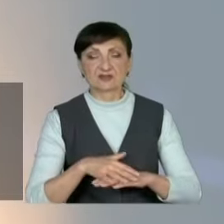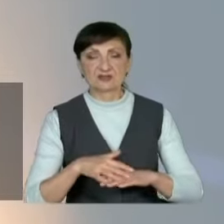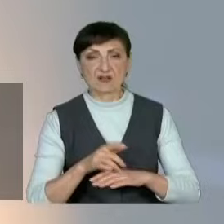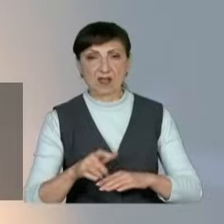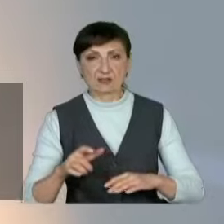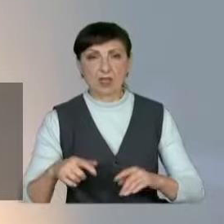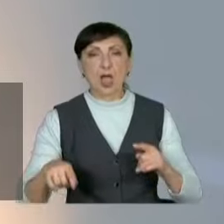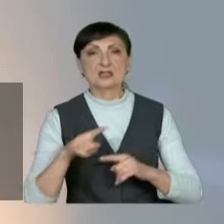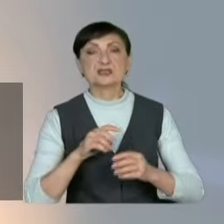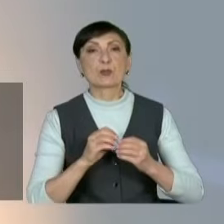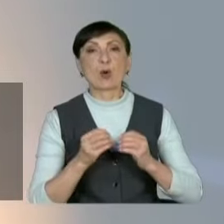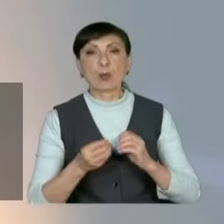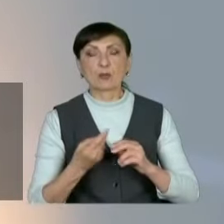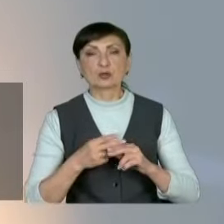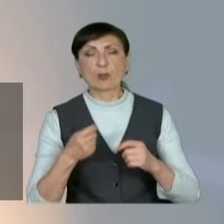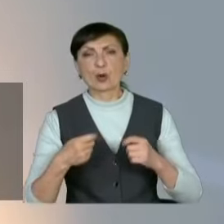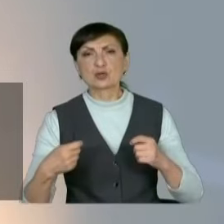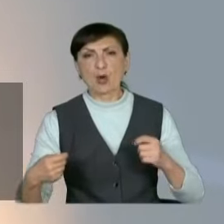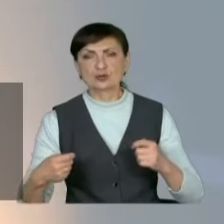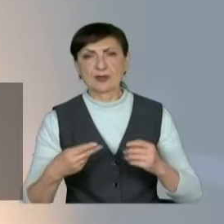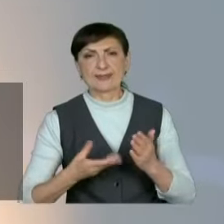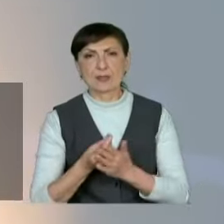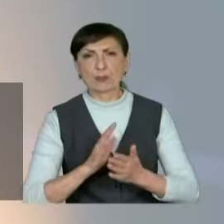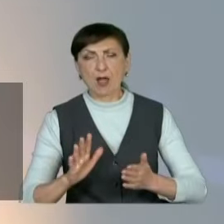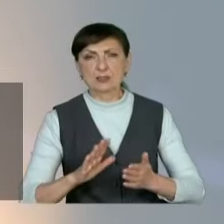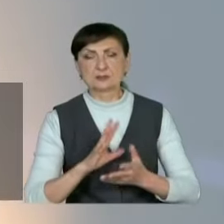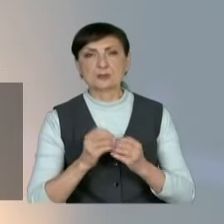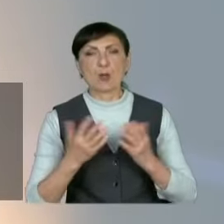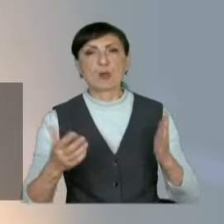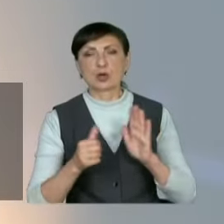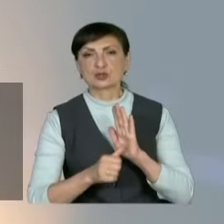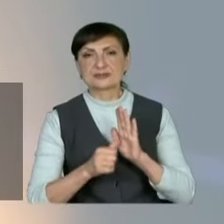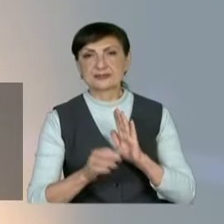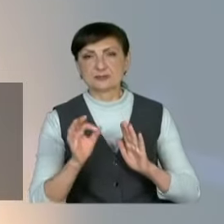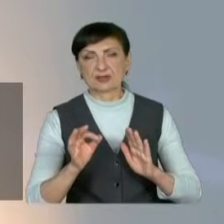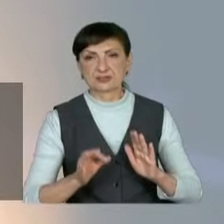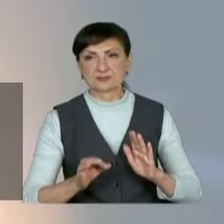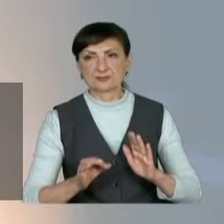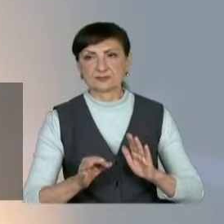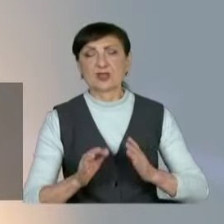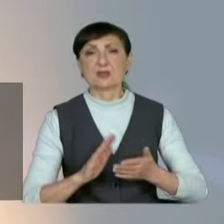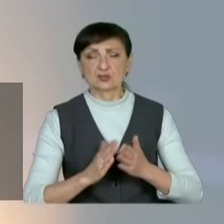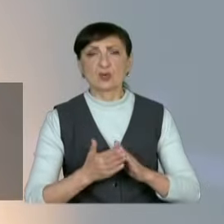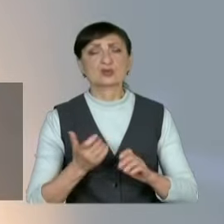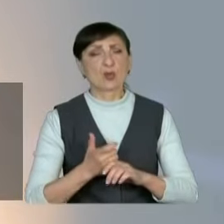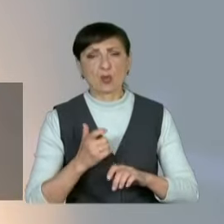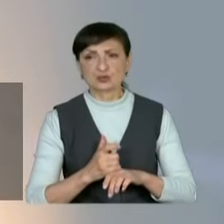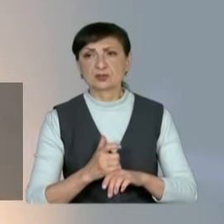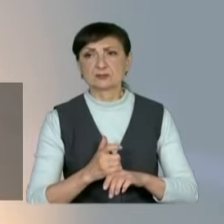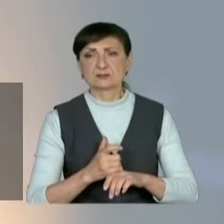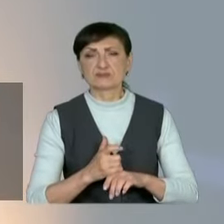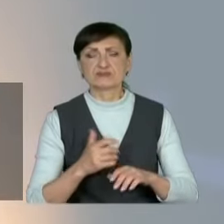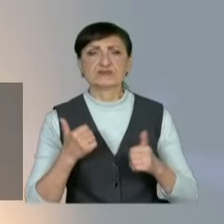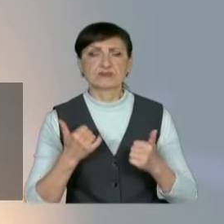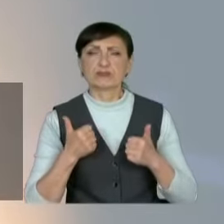А из них проблемные, которые имеют просрочки, это составляет более 60%. Эта ситуация очень